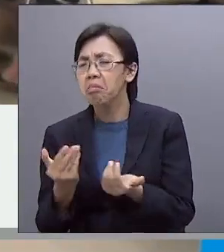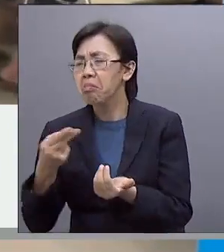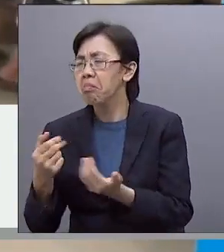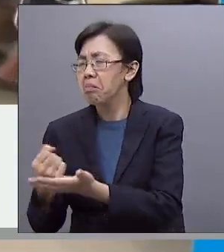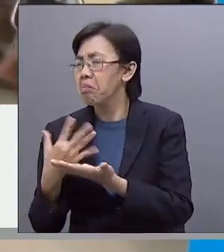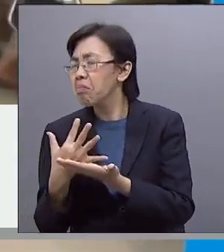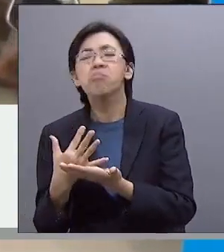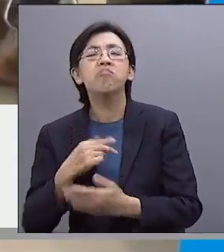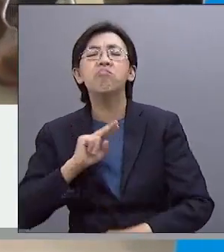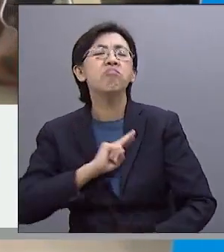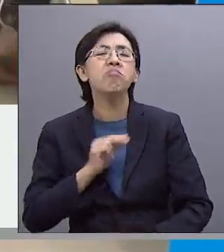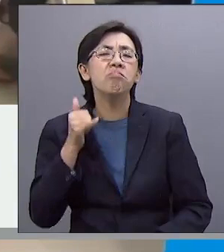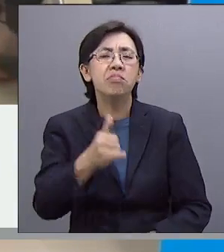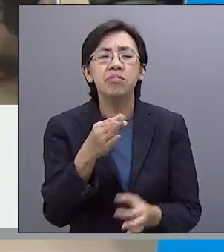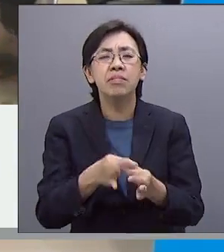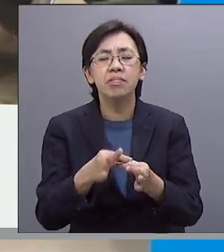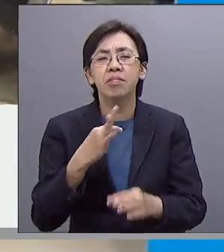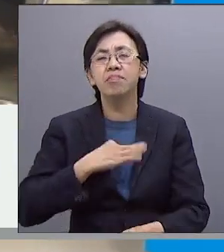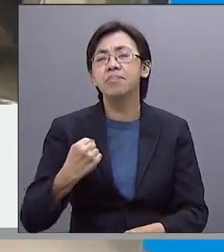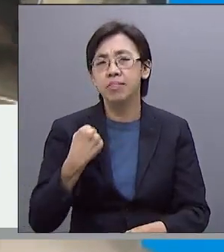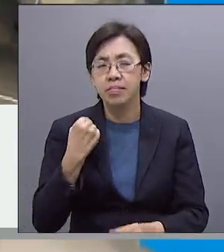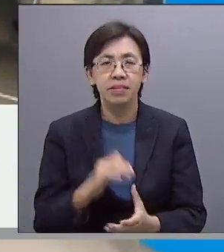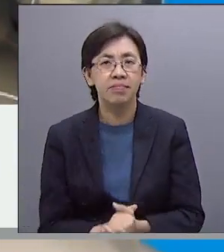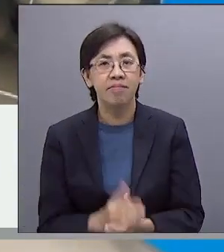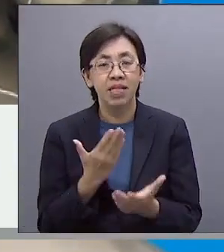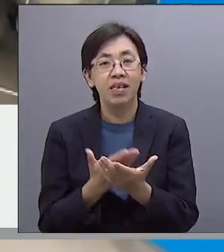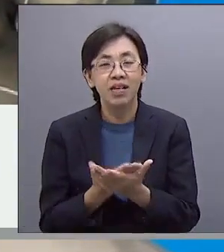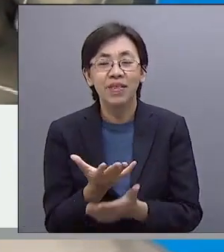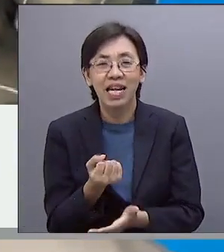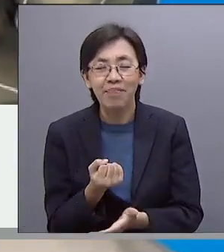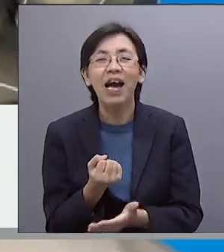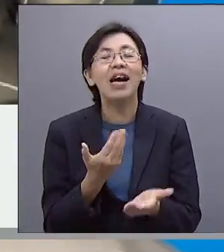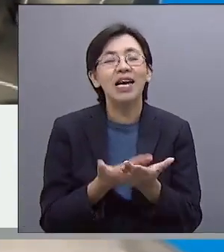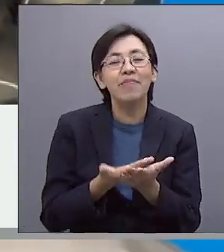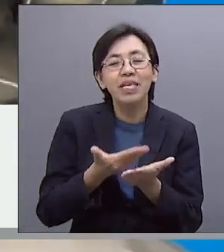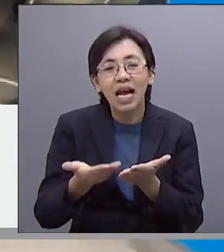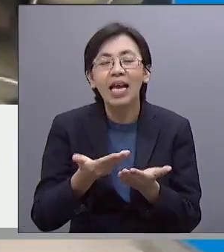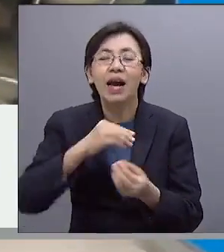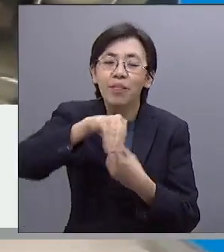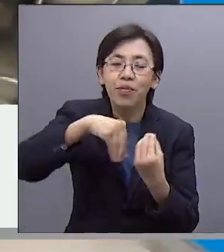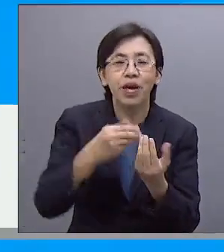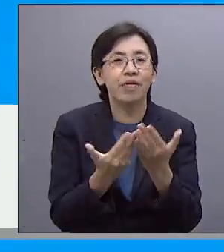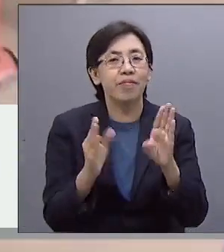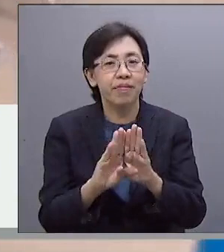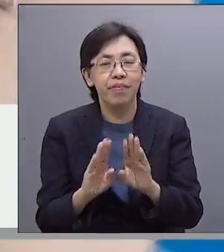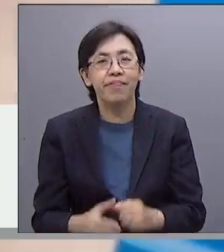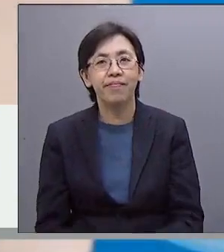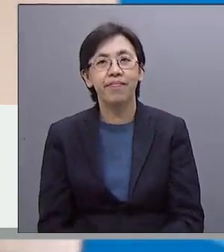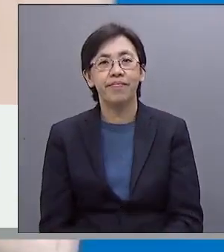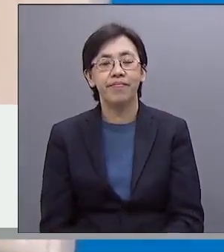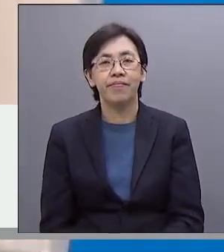ไปที่ธนาคารน่าจะมั่นใจกว่าค่ะแล้วก็จะเอาเงินที่ได้ไปซื้อของไว้ใช้ในครัวเรือนนั่นเองค่ะ